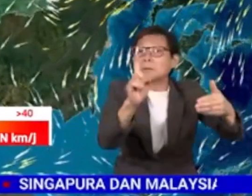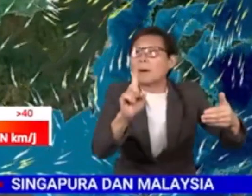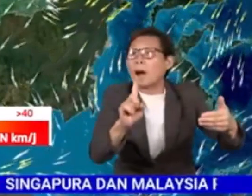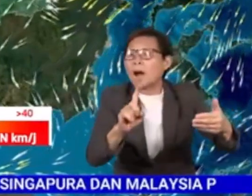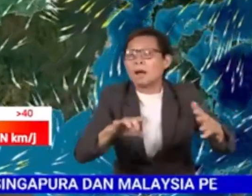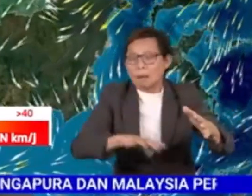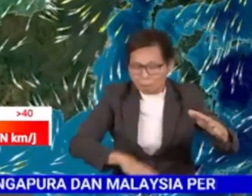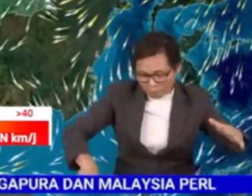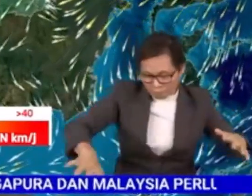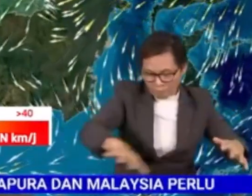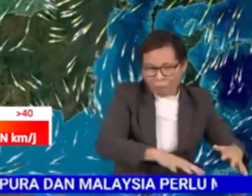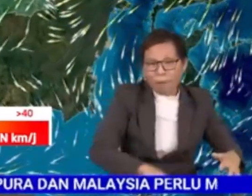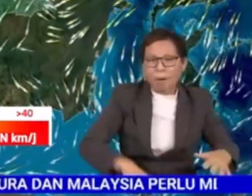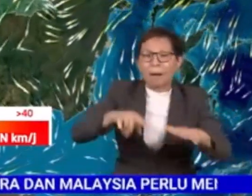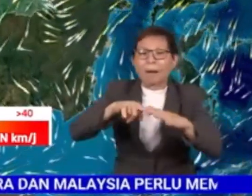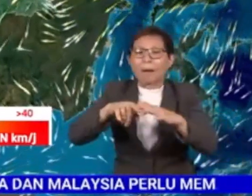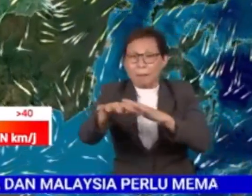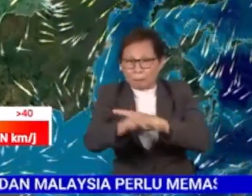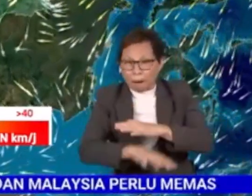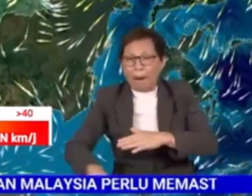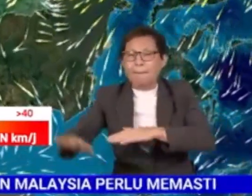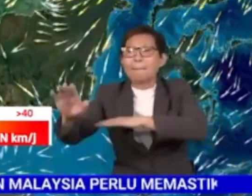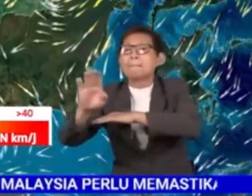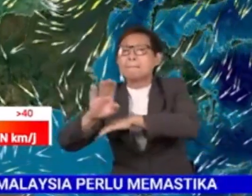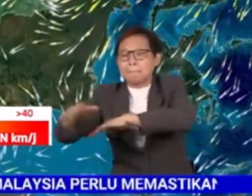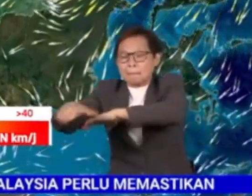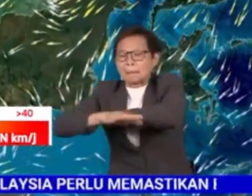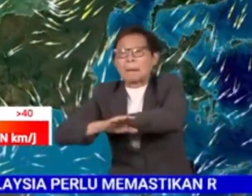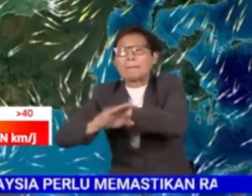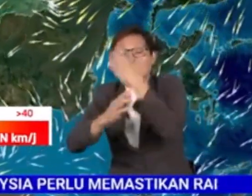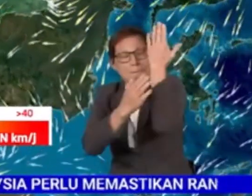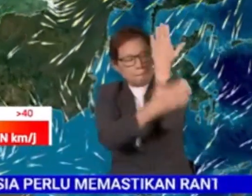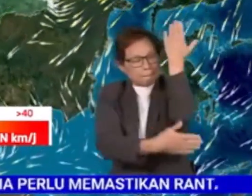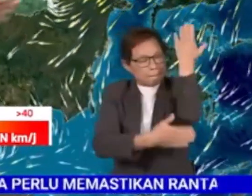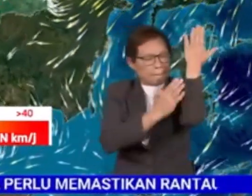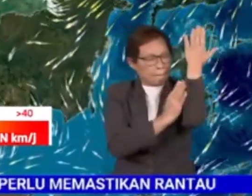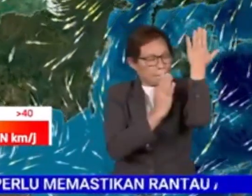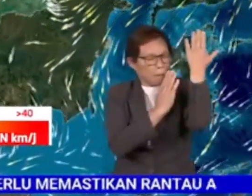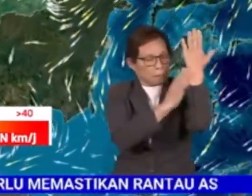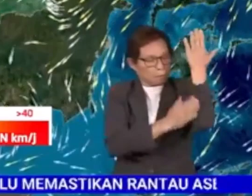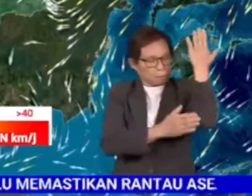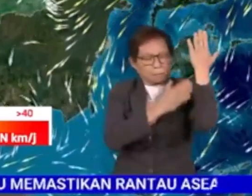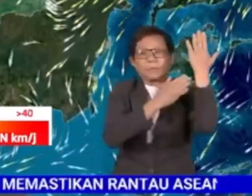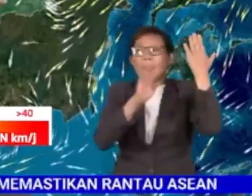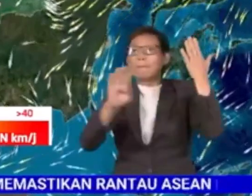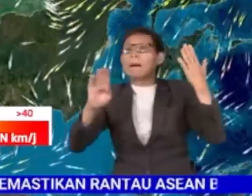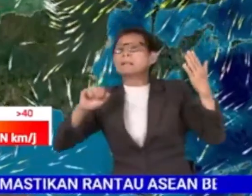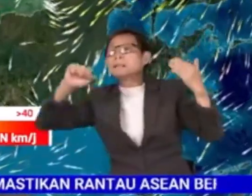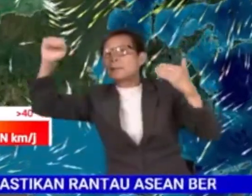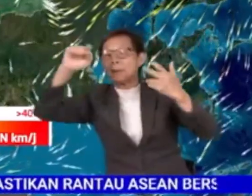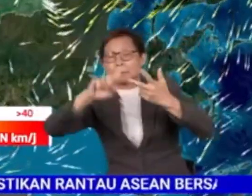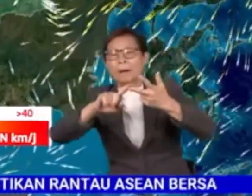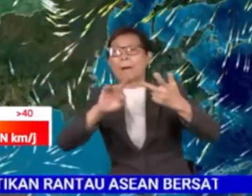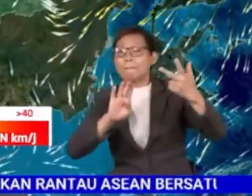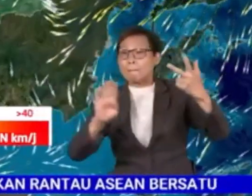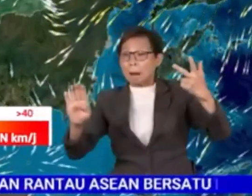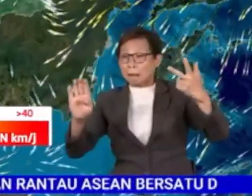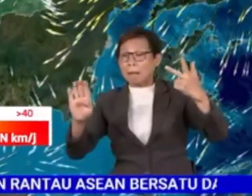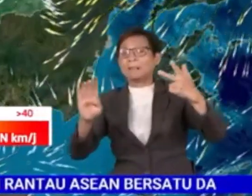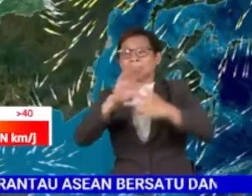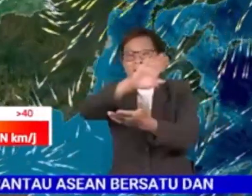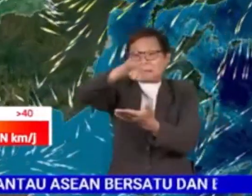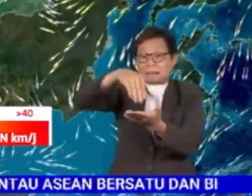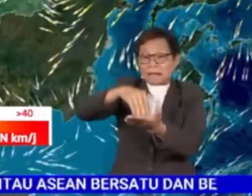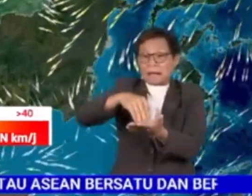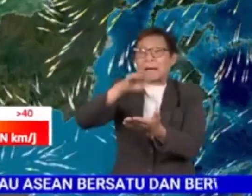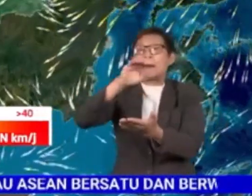di sekitar bahagian pedalaman dan juga pantai barat semenanjung, bahagian barat negeri Sabah serta bahagian barat dan juga